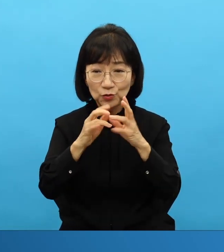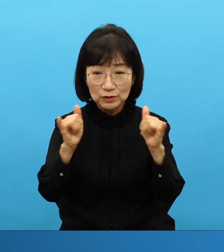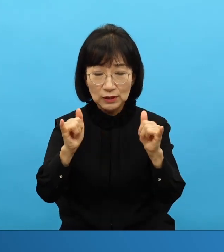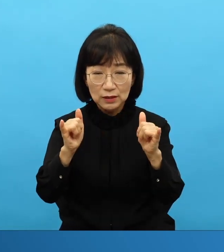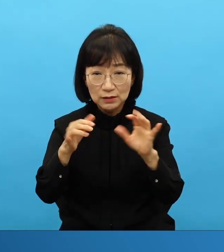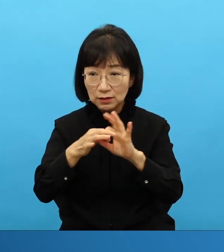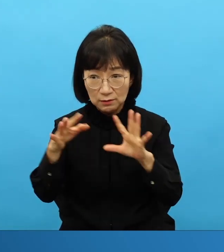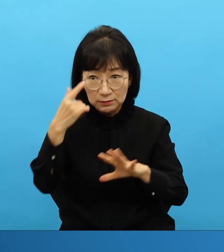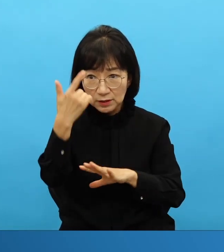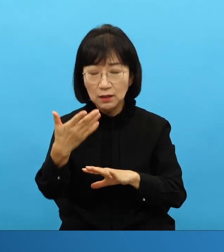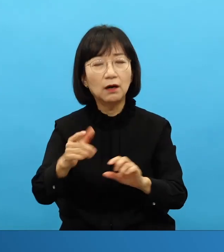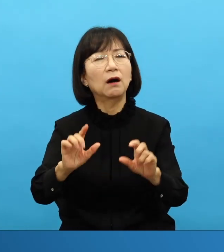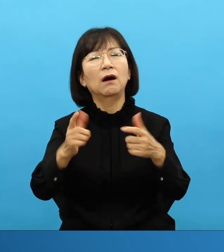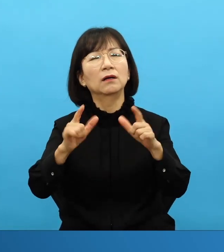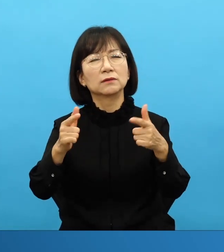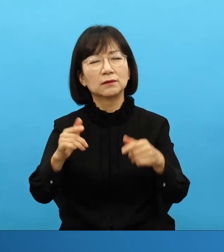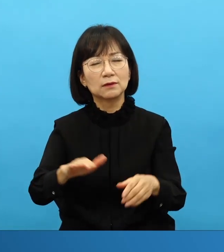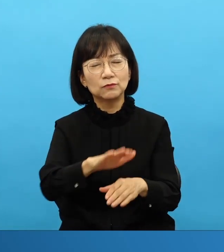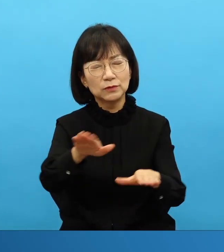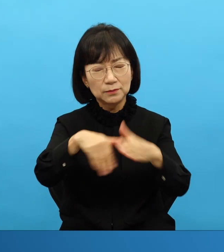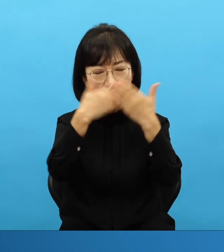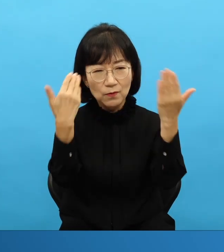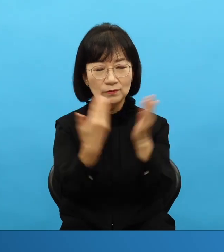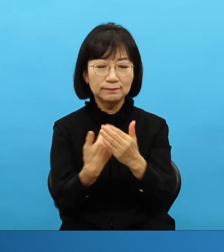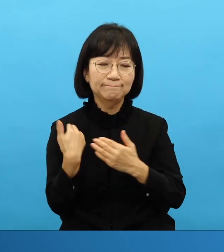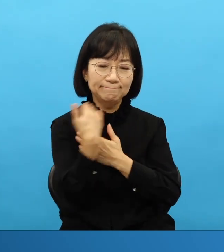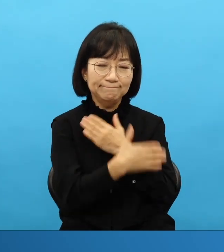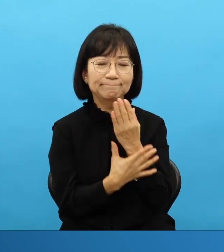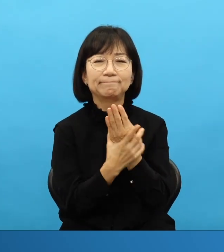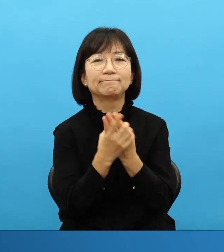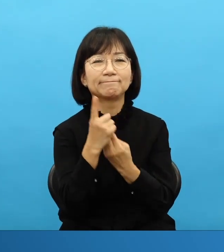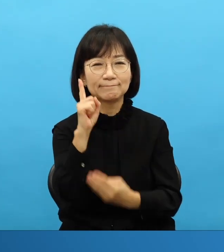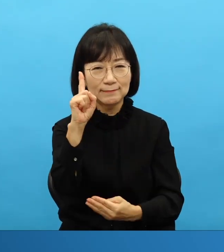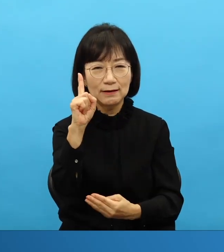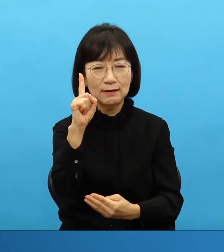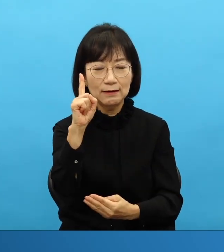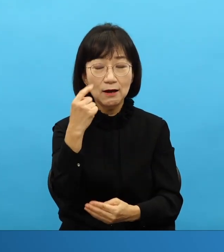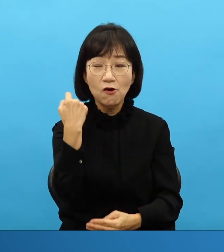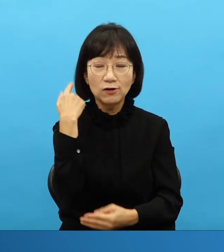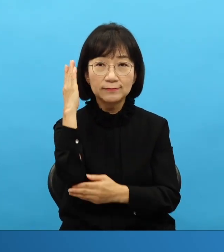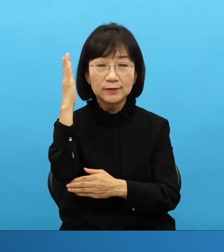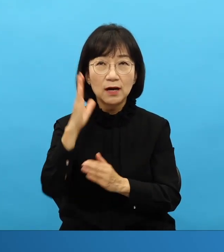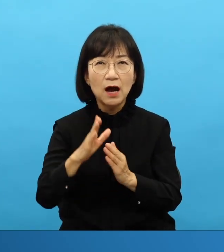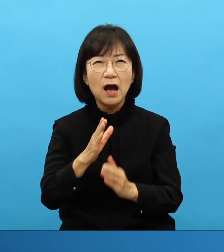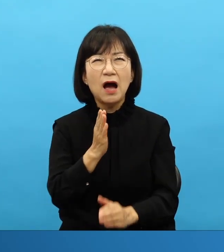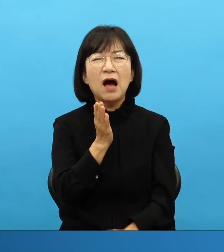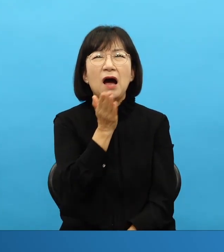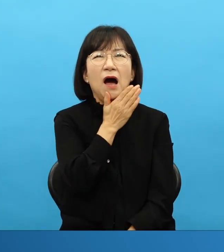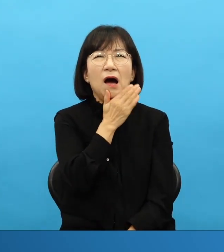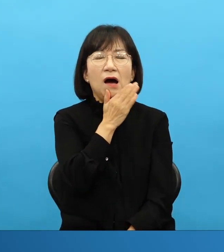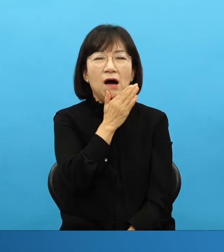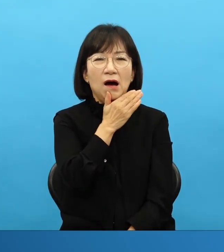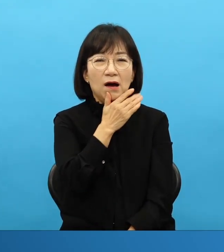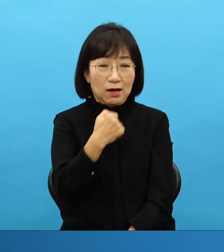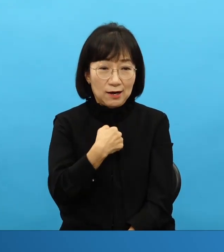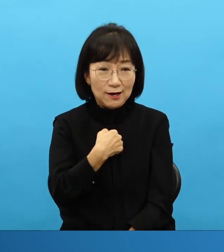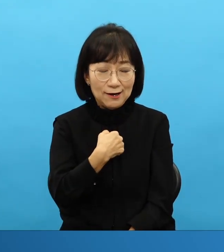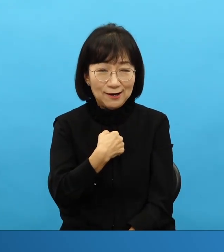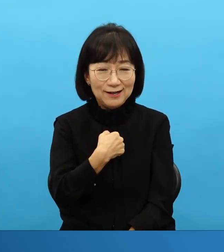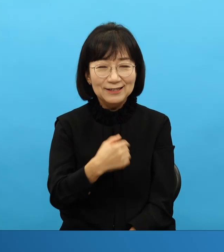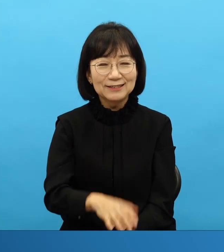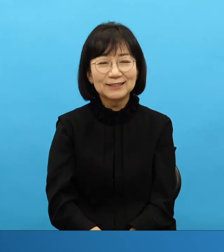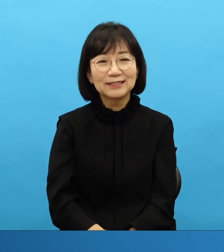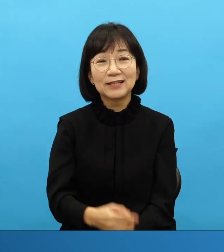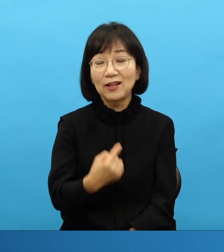한 몸이다. 我们是同一个身子 아, 제가 또 놓친 거예요. 啊！我又错过了这一点。 산업 선교 예배를 통해서